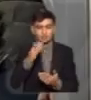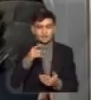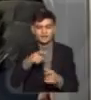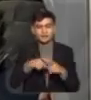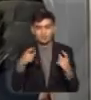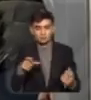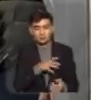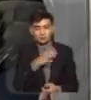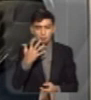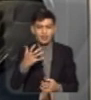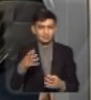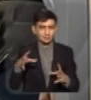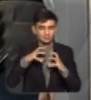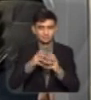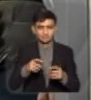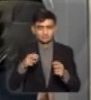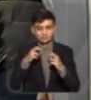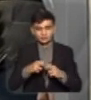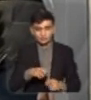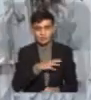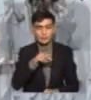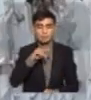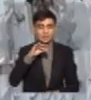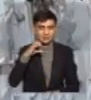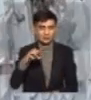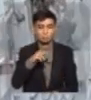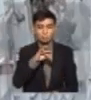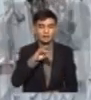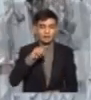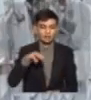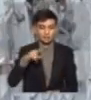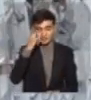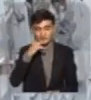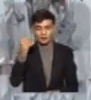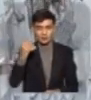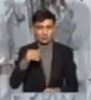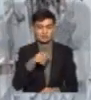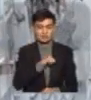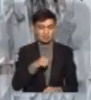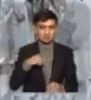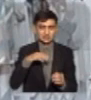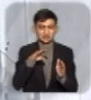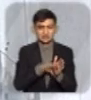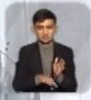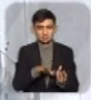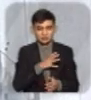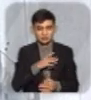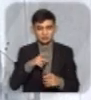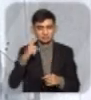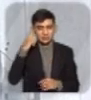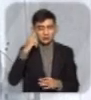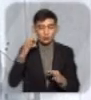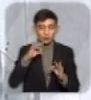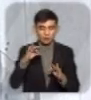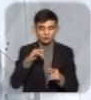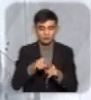5 международных исследований, в том числе ПИСА и ПИАК, где казахстанская молодежь показала очень низкий уровень знаний. Ведомстве